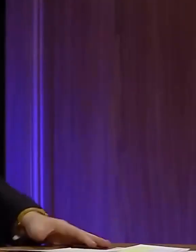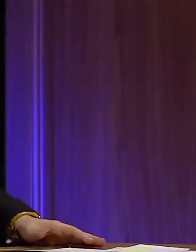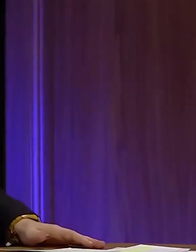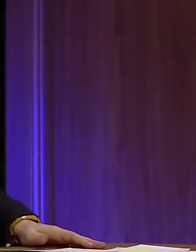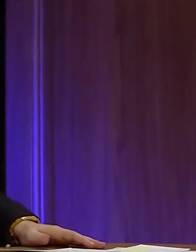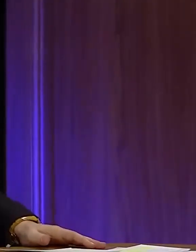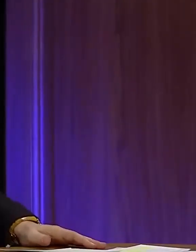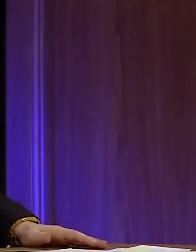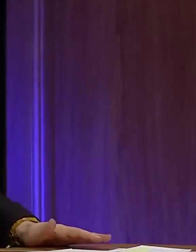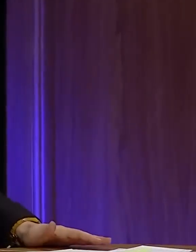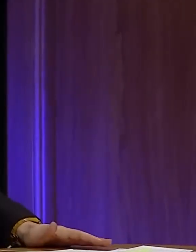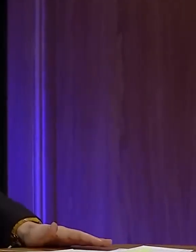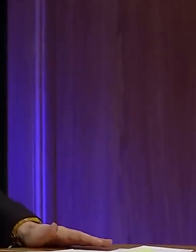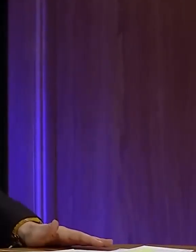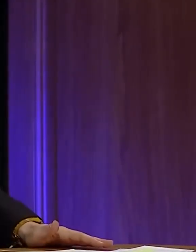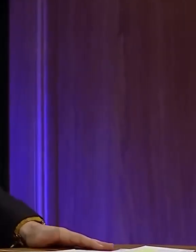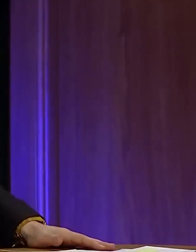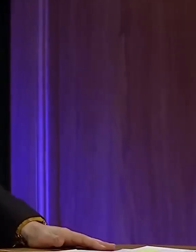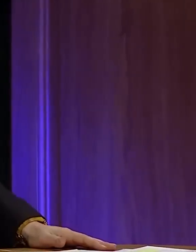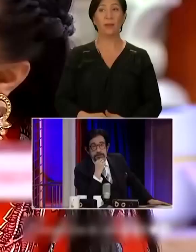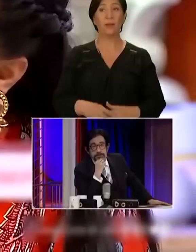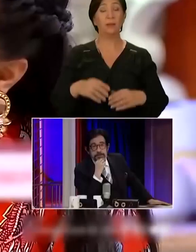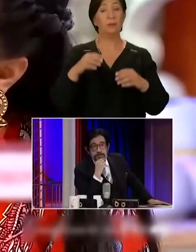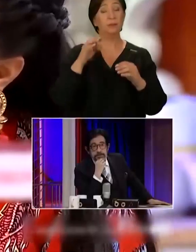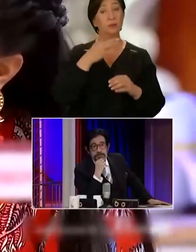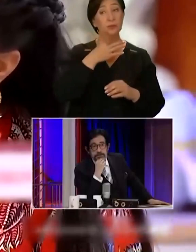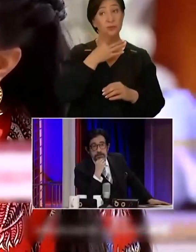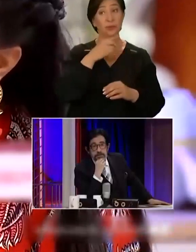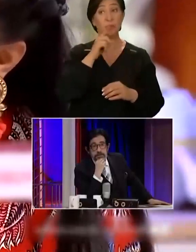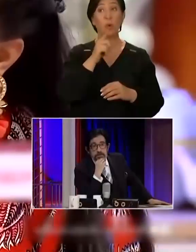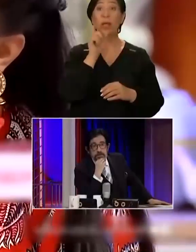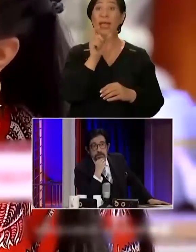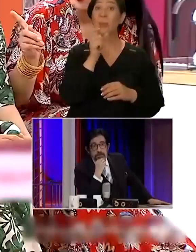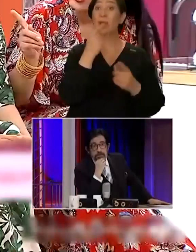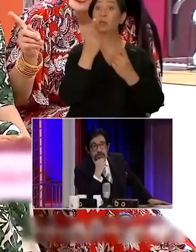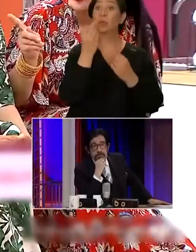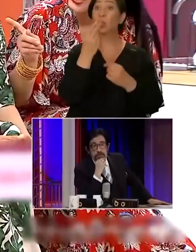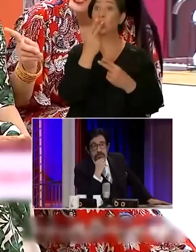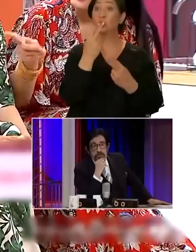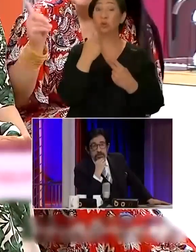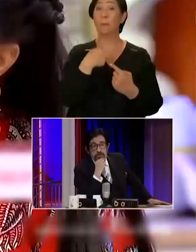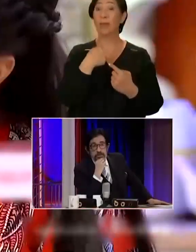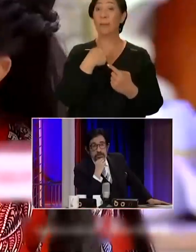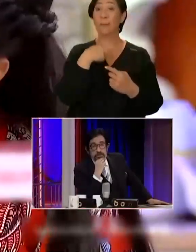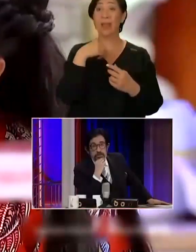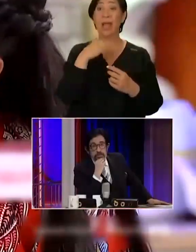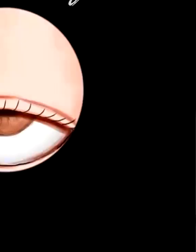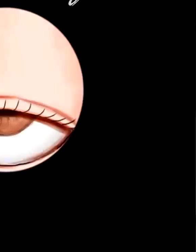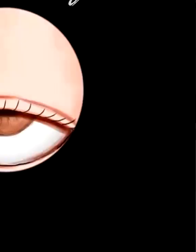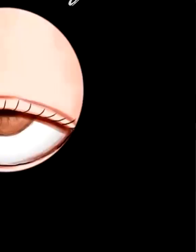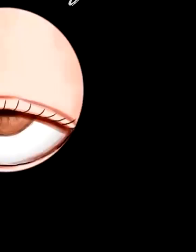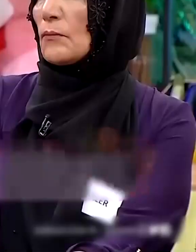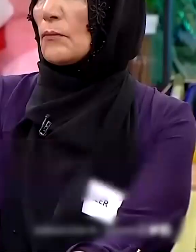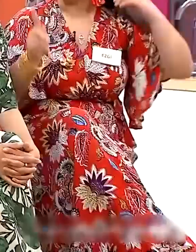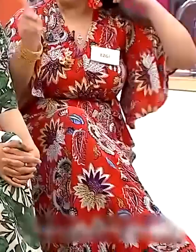oluyor. Bayılıyoruz. Özellikle Fatih'i çok seviyorum tabii. Görelim. Diskalifiye olma uğruna bak, ağzından çakıldı şeyler çıkarsın. Doğru